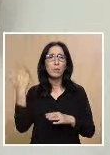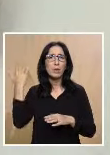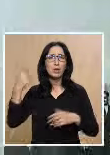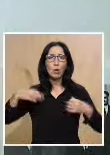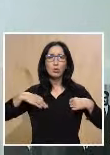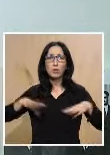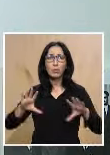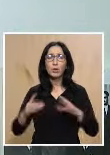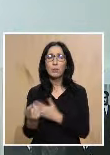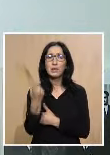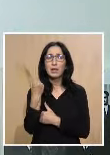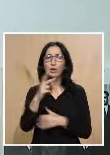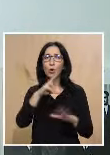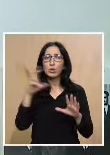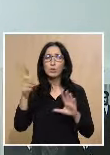освобождението, през